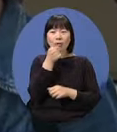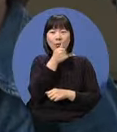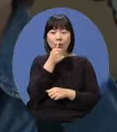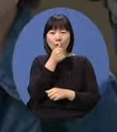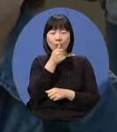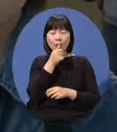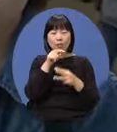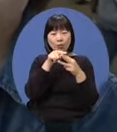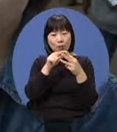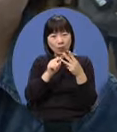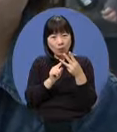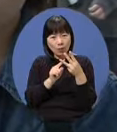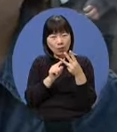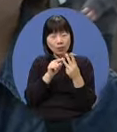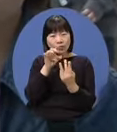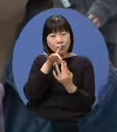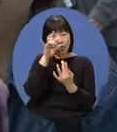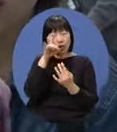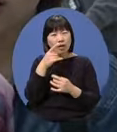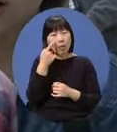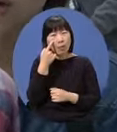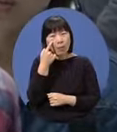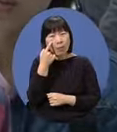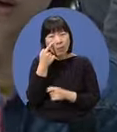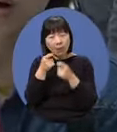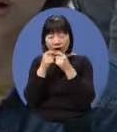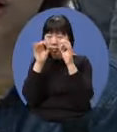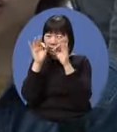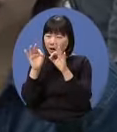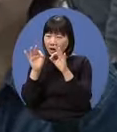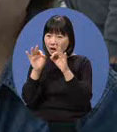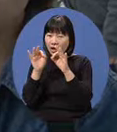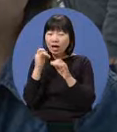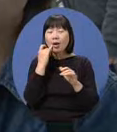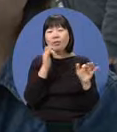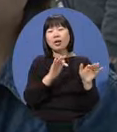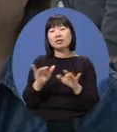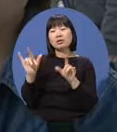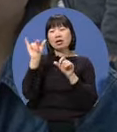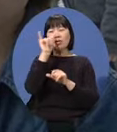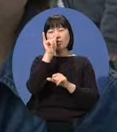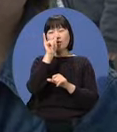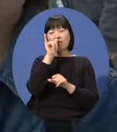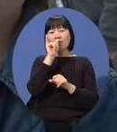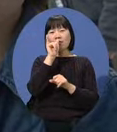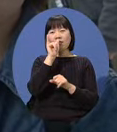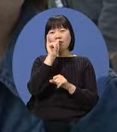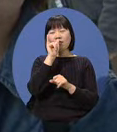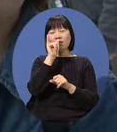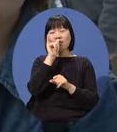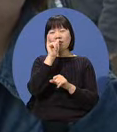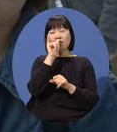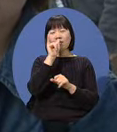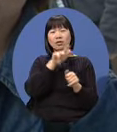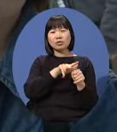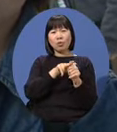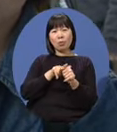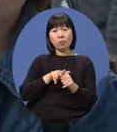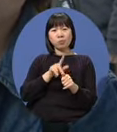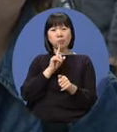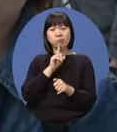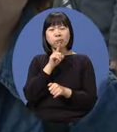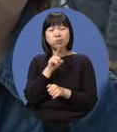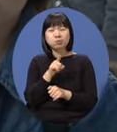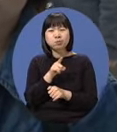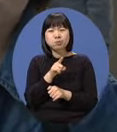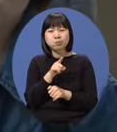가죽 같아요? 자세히 보세요. 정답, 바다에 살아요. 현수야. 힌트, 바다에 사는